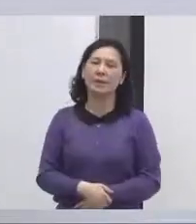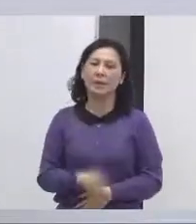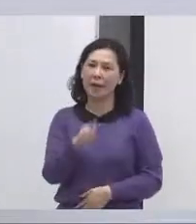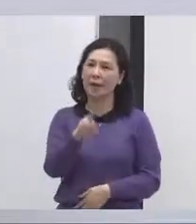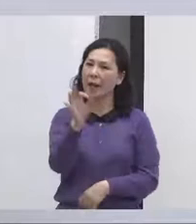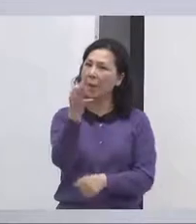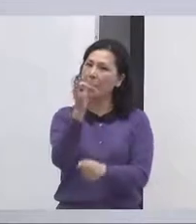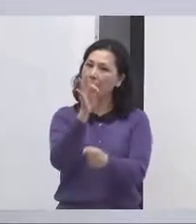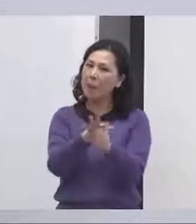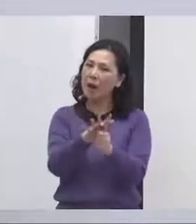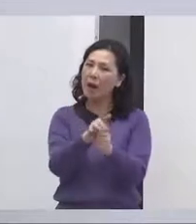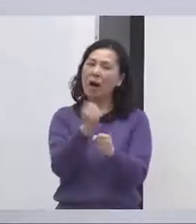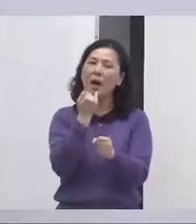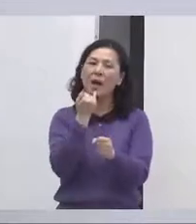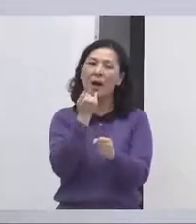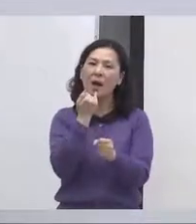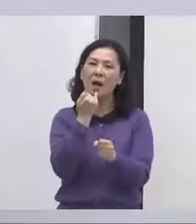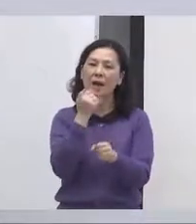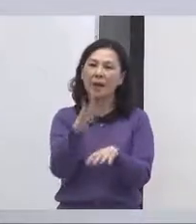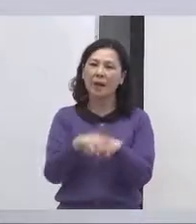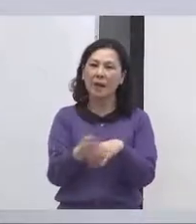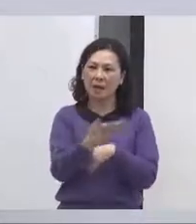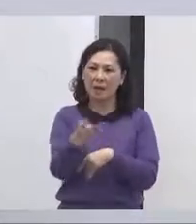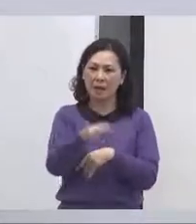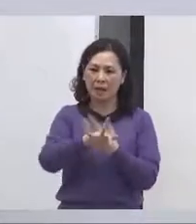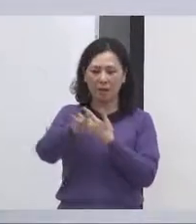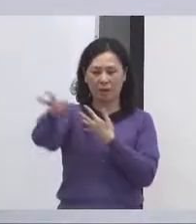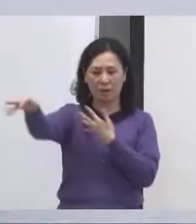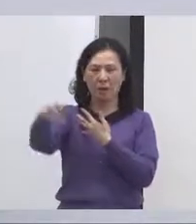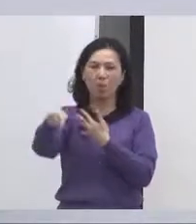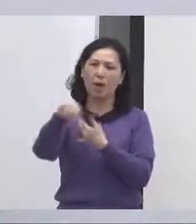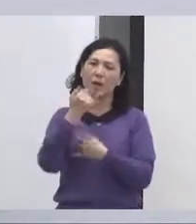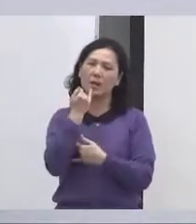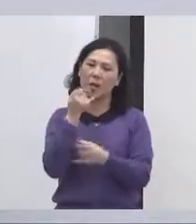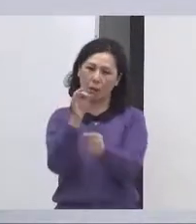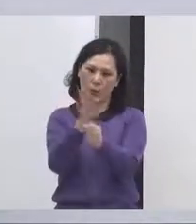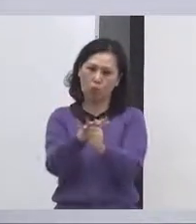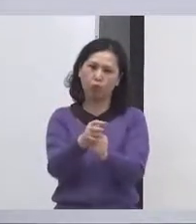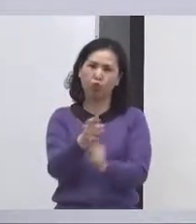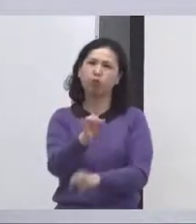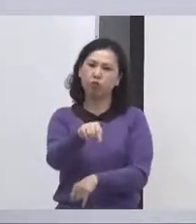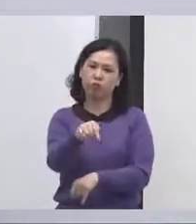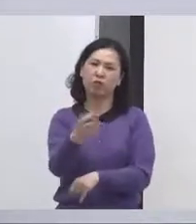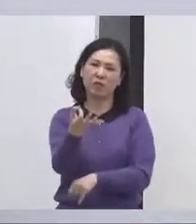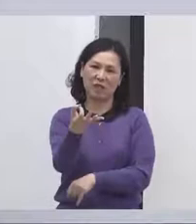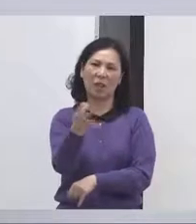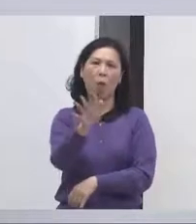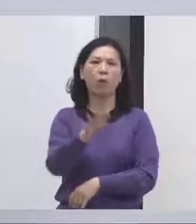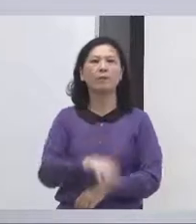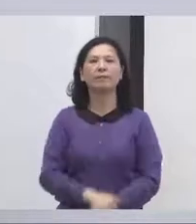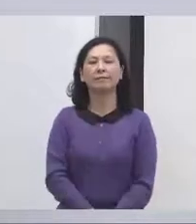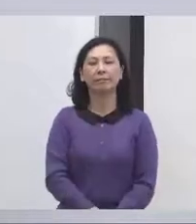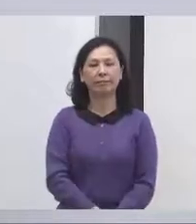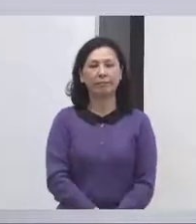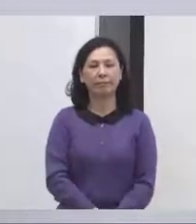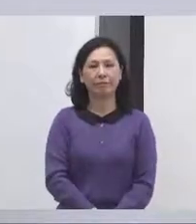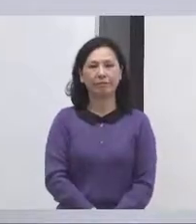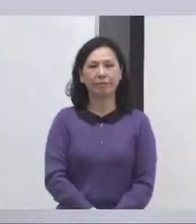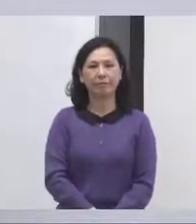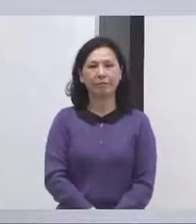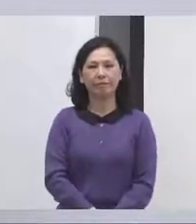以。到就是让参与者可以拿到这样子，好，然后我看哦，接下来，